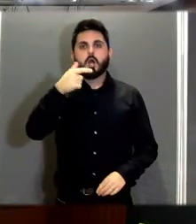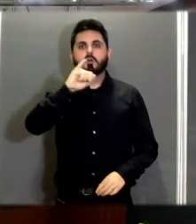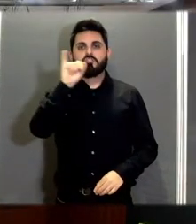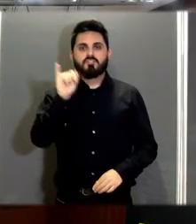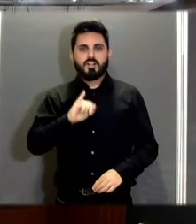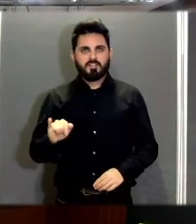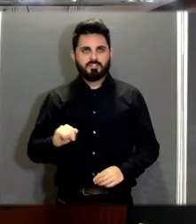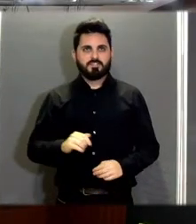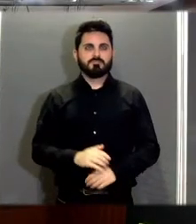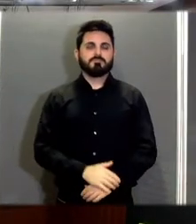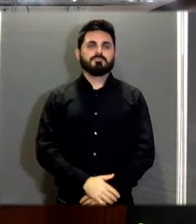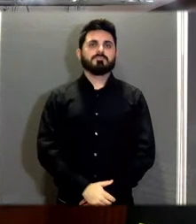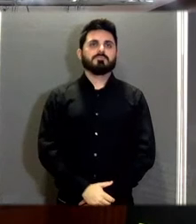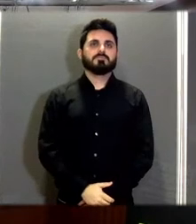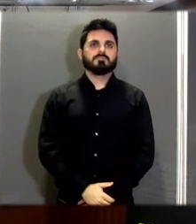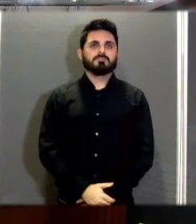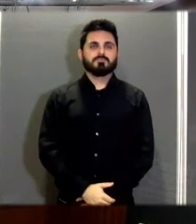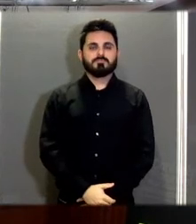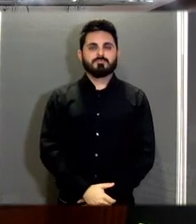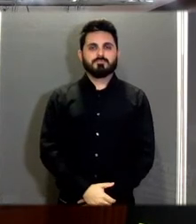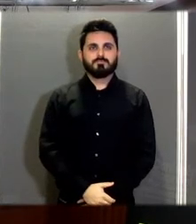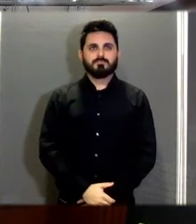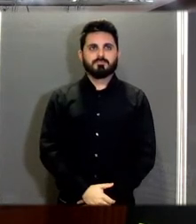Ei, no la veia.